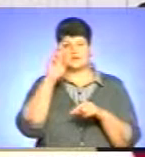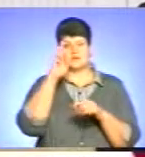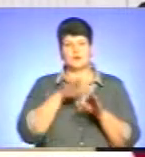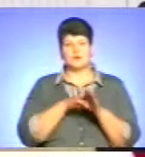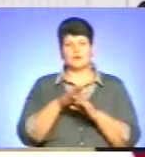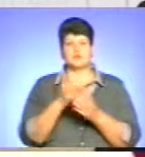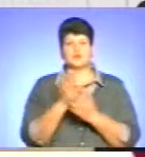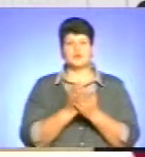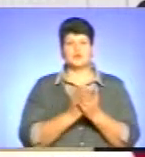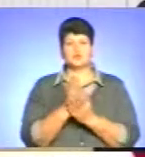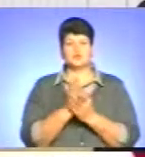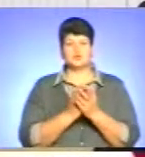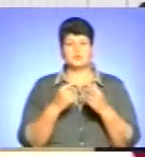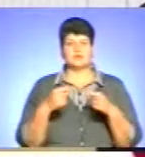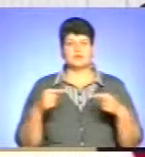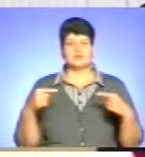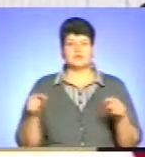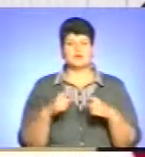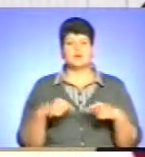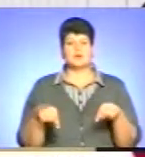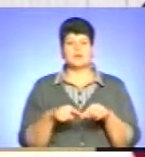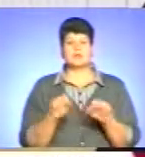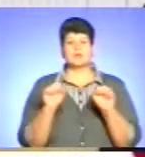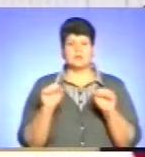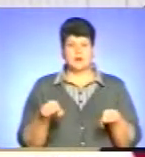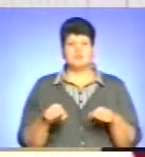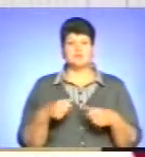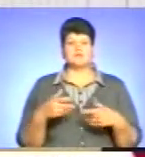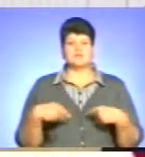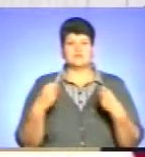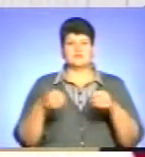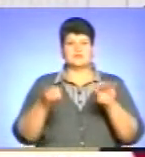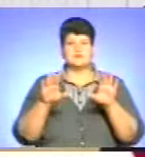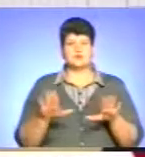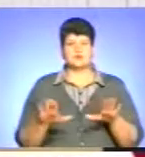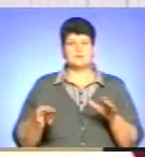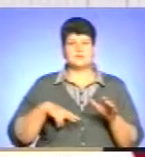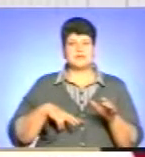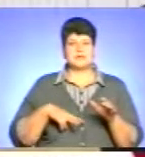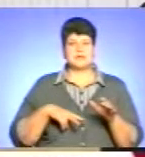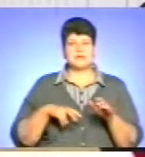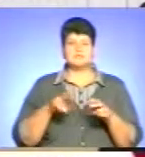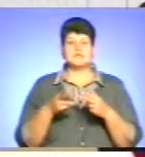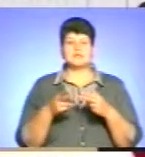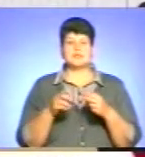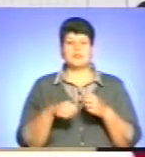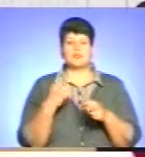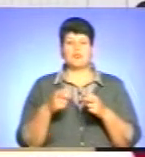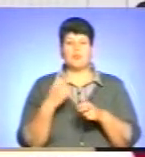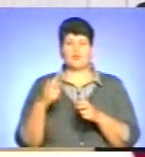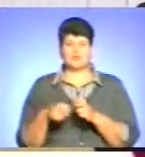та інших органів, які в праві виносити постанови справи про адміністративні правопорушення.